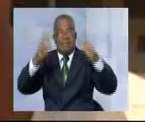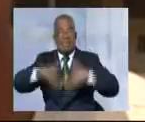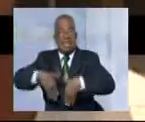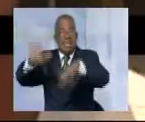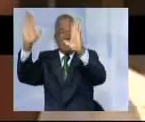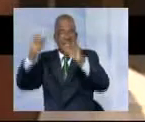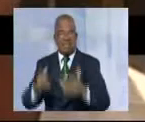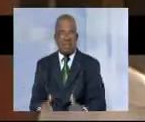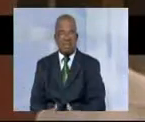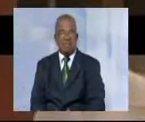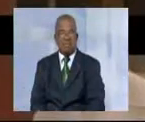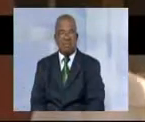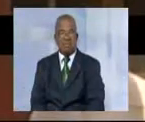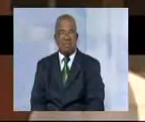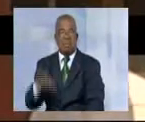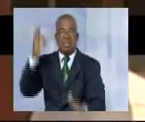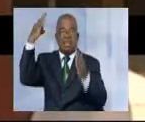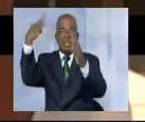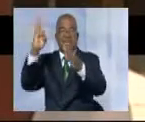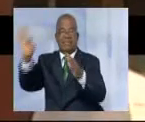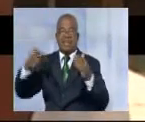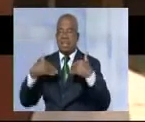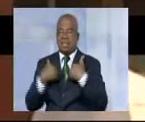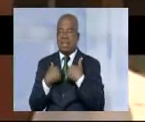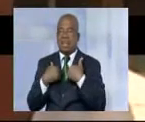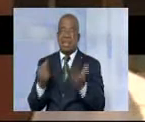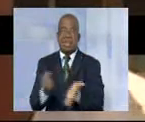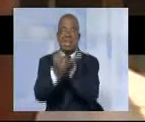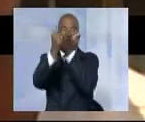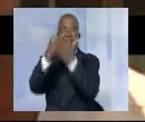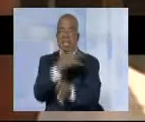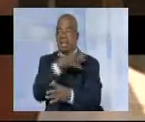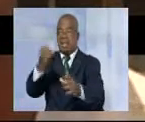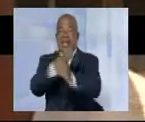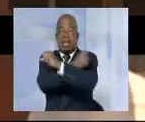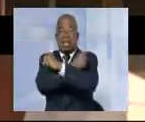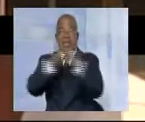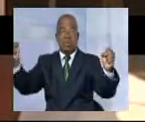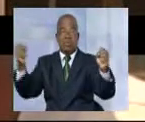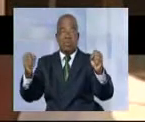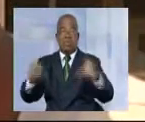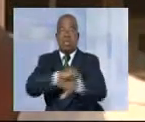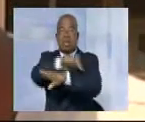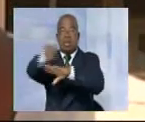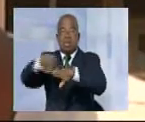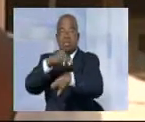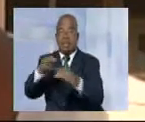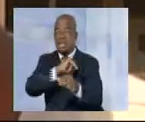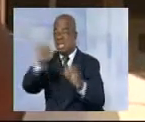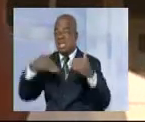La France, je peux dire, a sauvé le Mali. Alors, beaucoup a été fait. Il reste encore